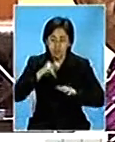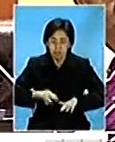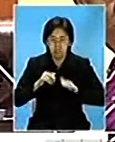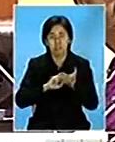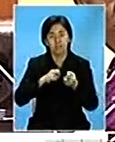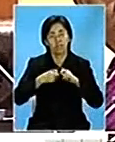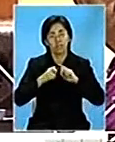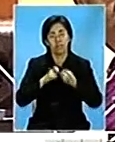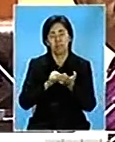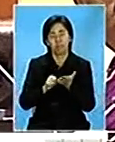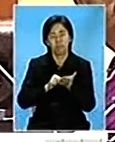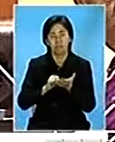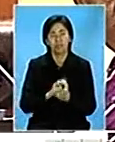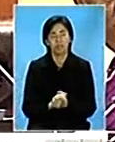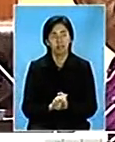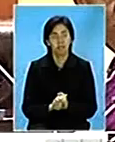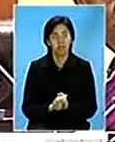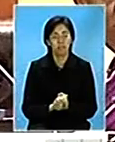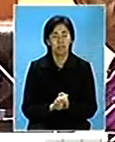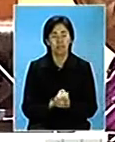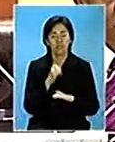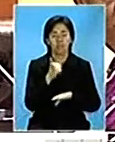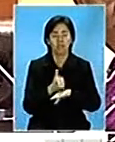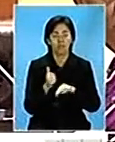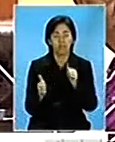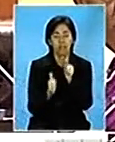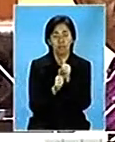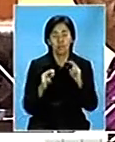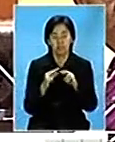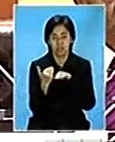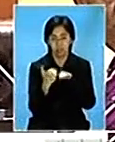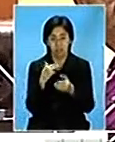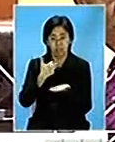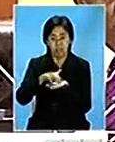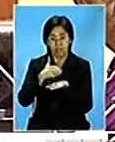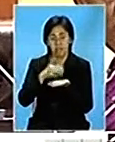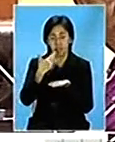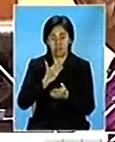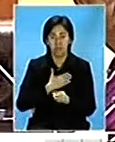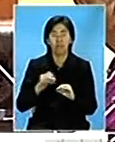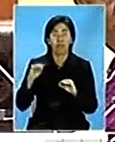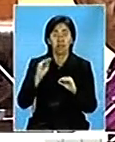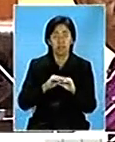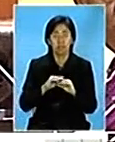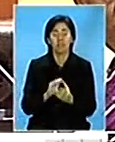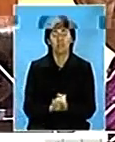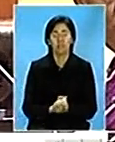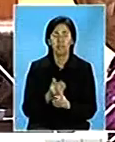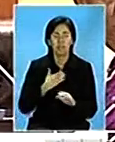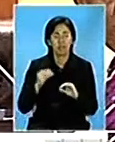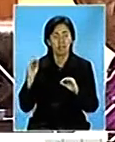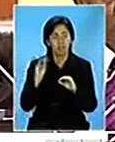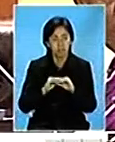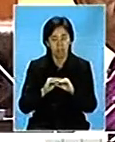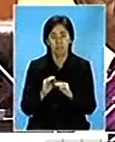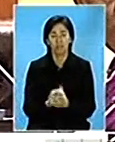ขออนุญาตเพิ่มเติมจากที่รัฐมนตรีชัดได้กรุณาให้ข้อมูลไปแล้วนะครับครับขอเพิ่มเติมในก